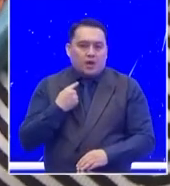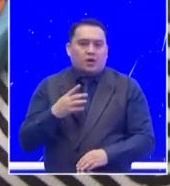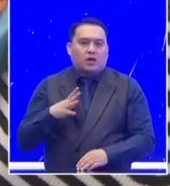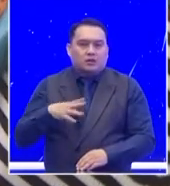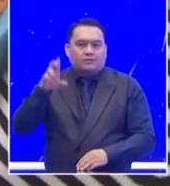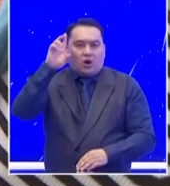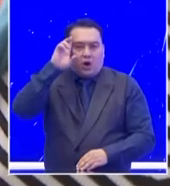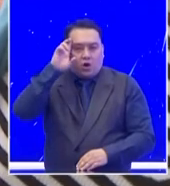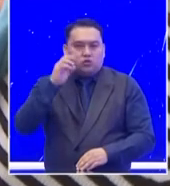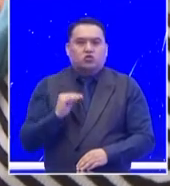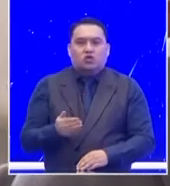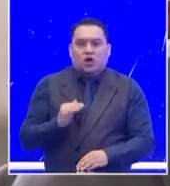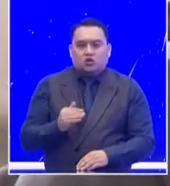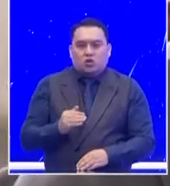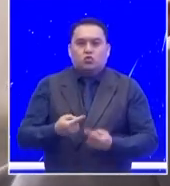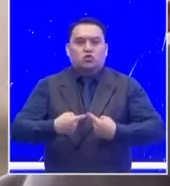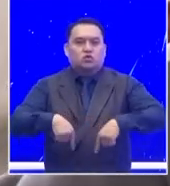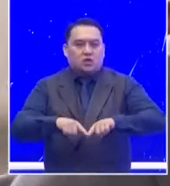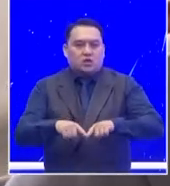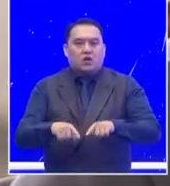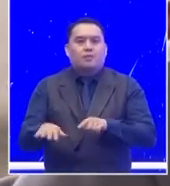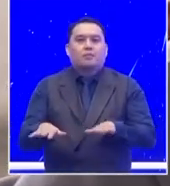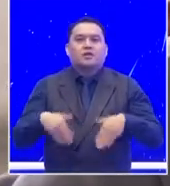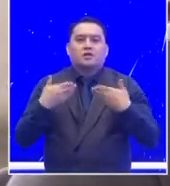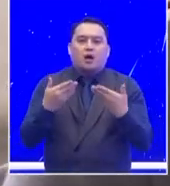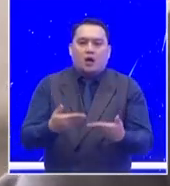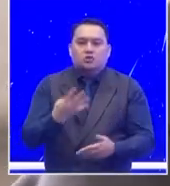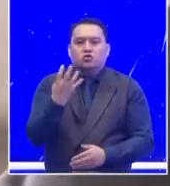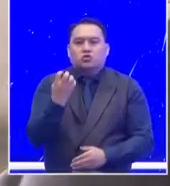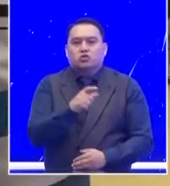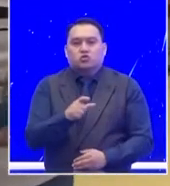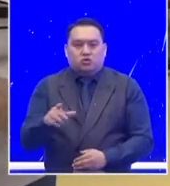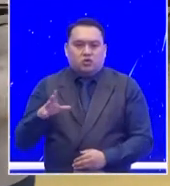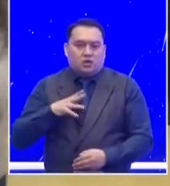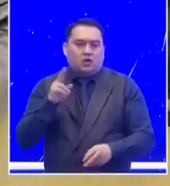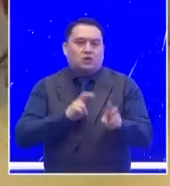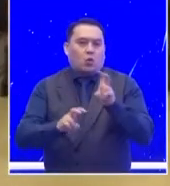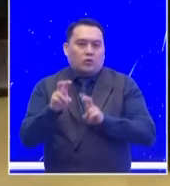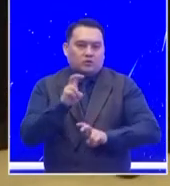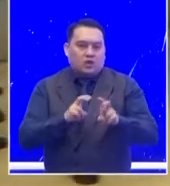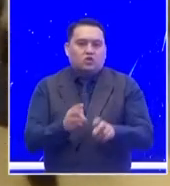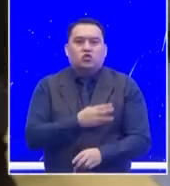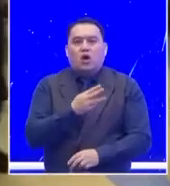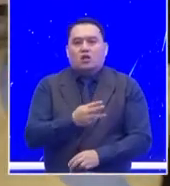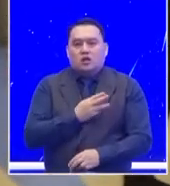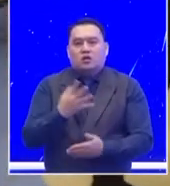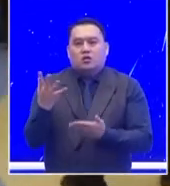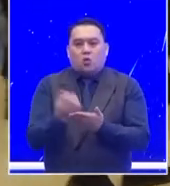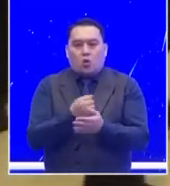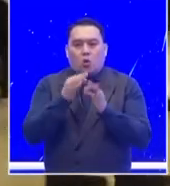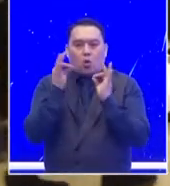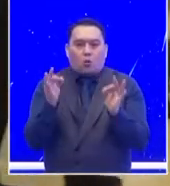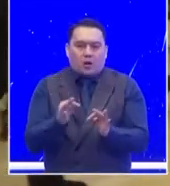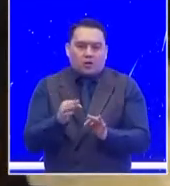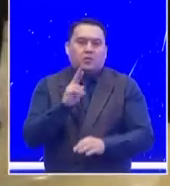как государственные, так и частные учреждения. В течение дня ярмарку посетили около 400 соискателей. Трудоустройство желали как